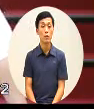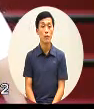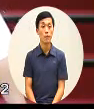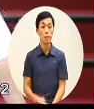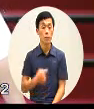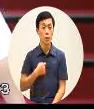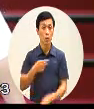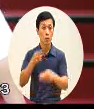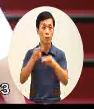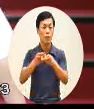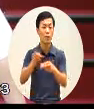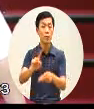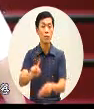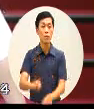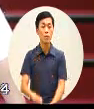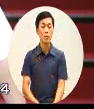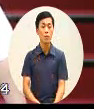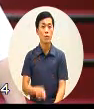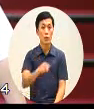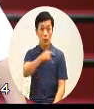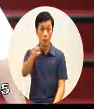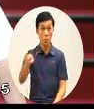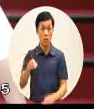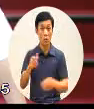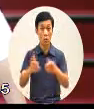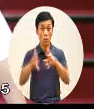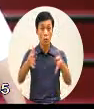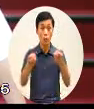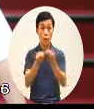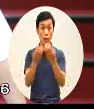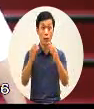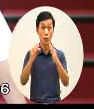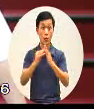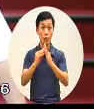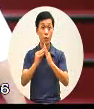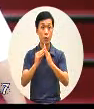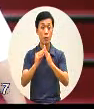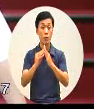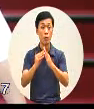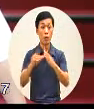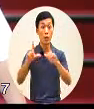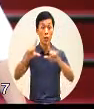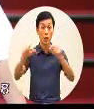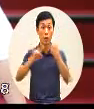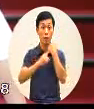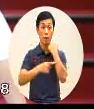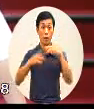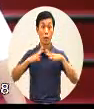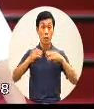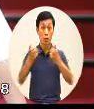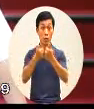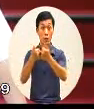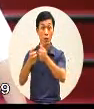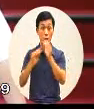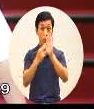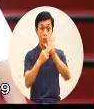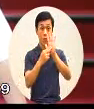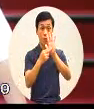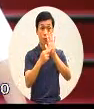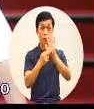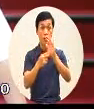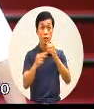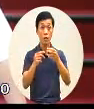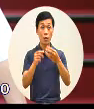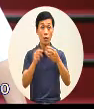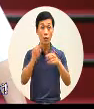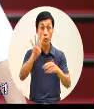我要重新了哈，你们都发局了，大法官会议解释了哈，我们的第